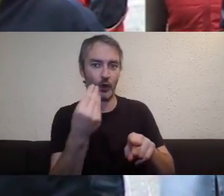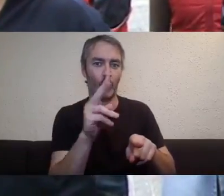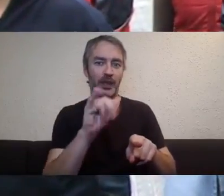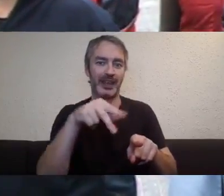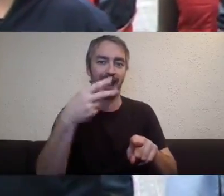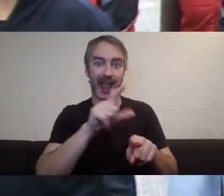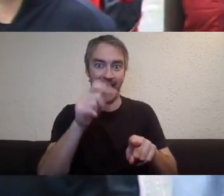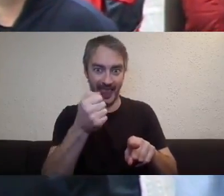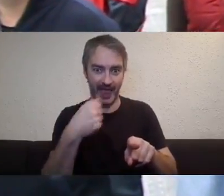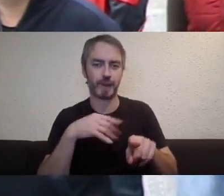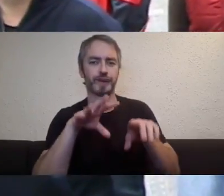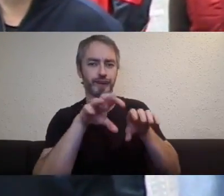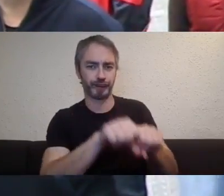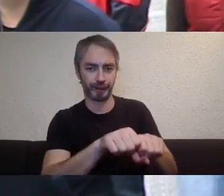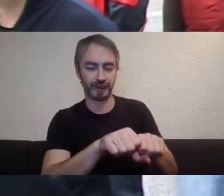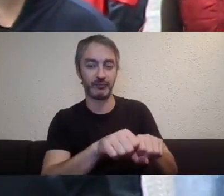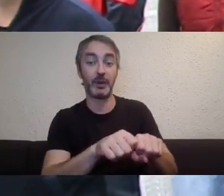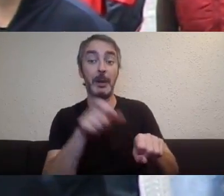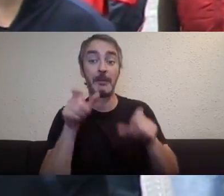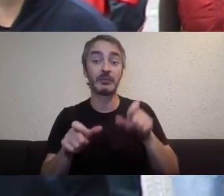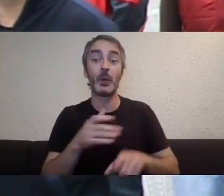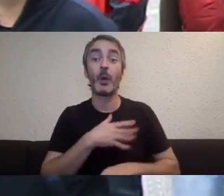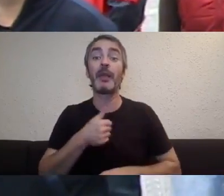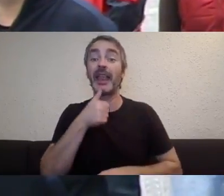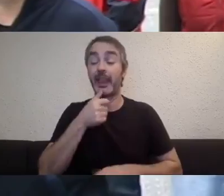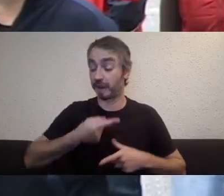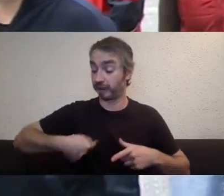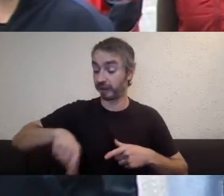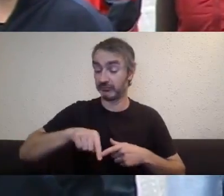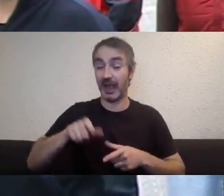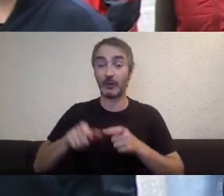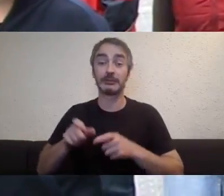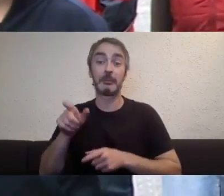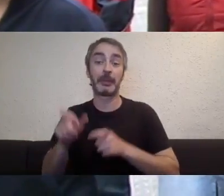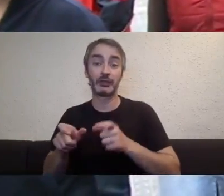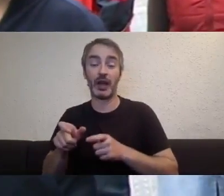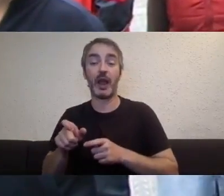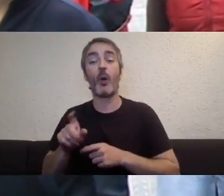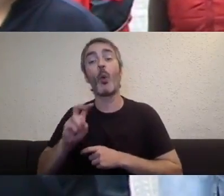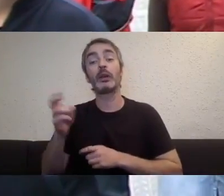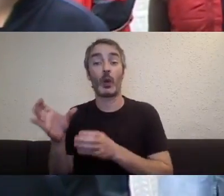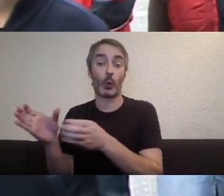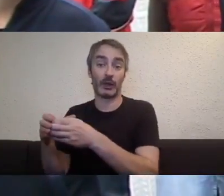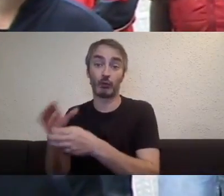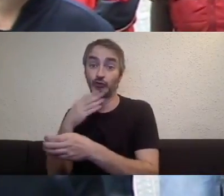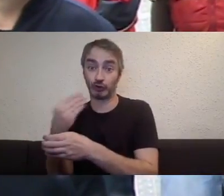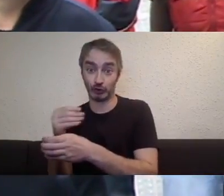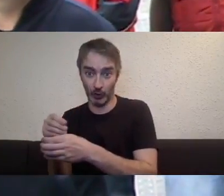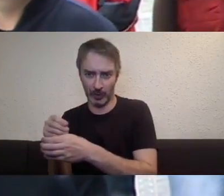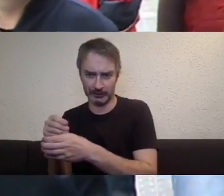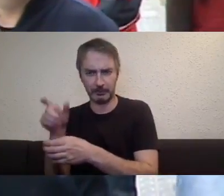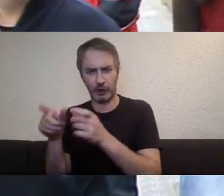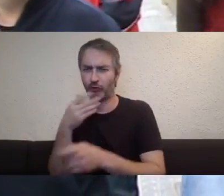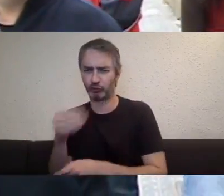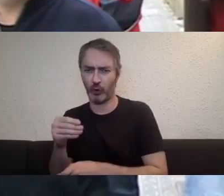la gent que volíem entrar érem algunes de les persones que veníem de GON, que era un col·lectiu de joves, érem gent molt jove, que just